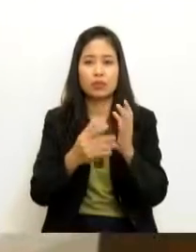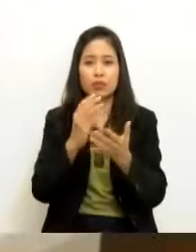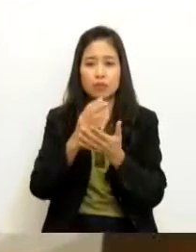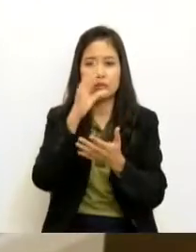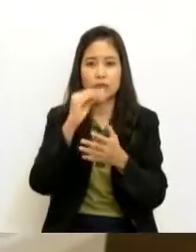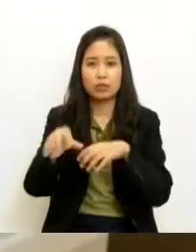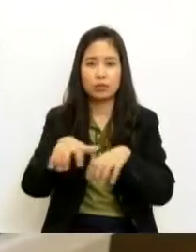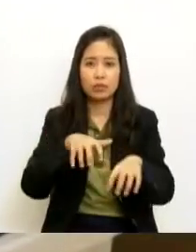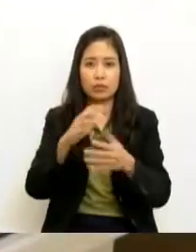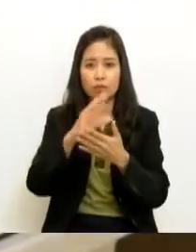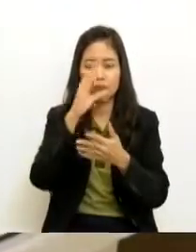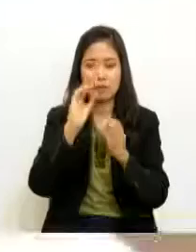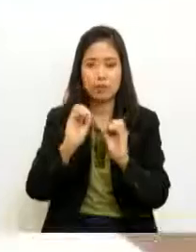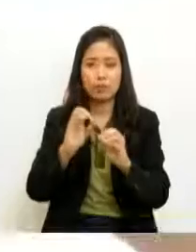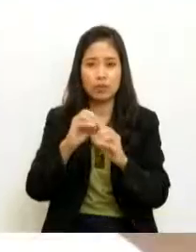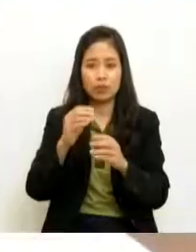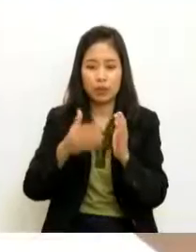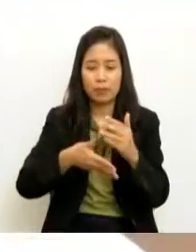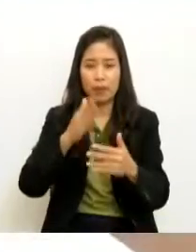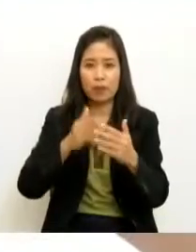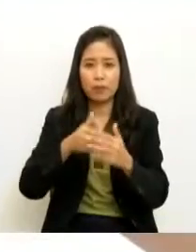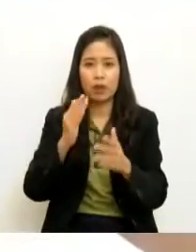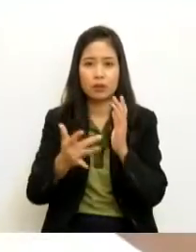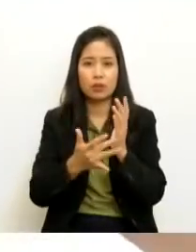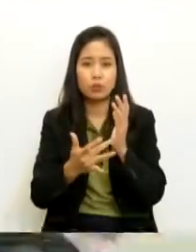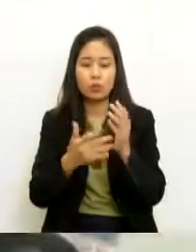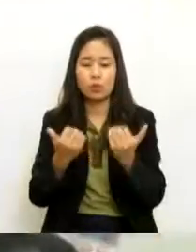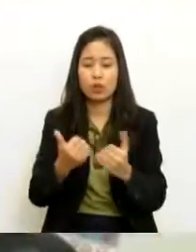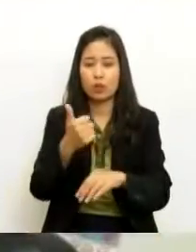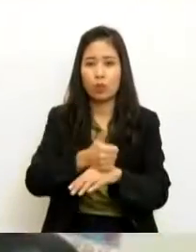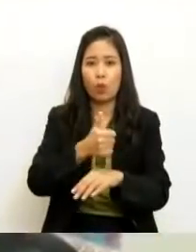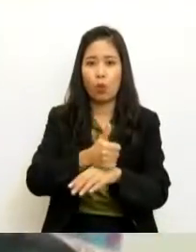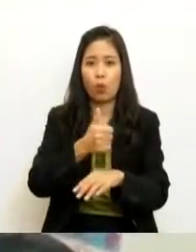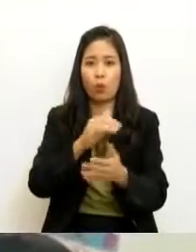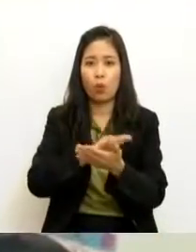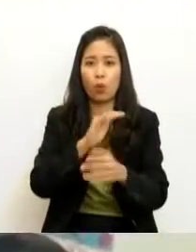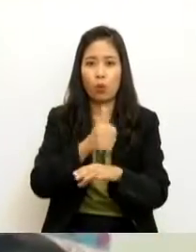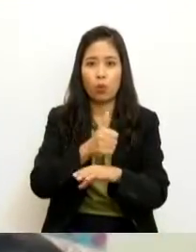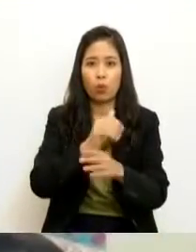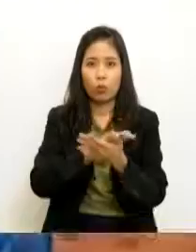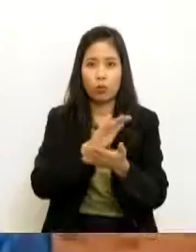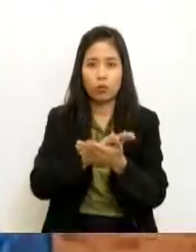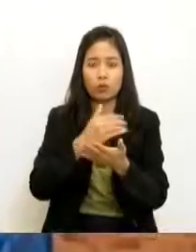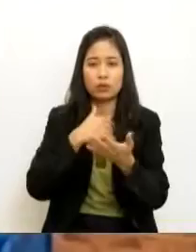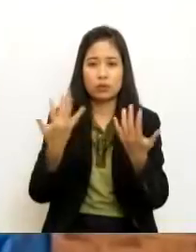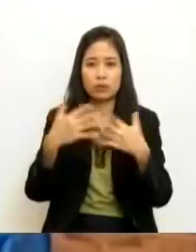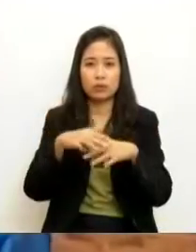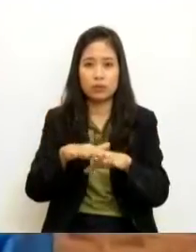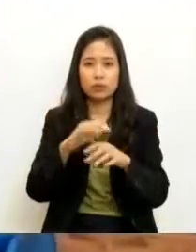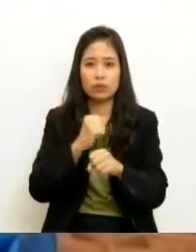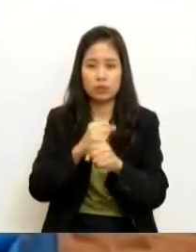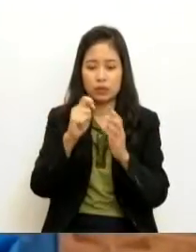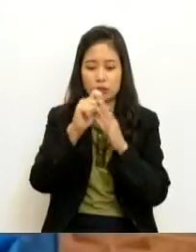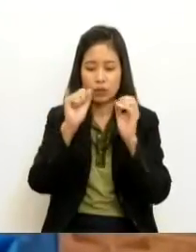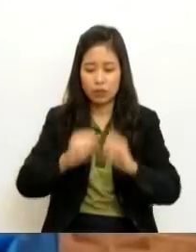ามกลางการเปลี่ยนแปลงเทคโนโลยีให้กับผู้บริหารสถานศึกษาได้ส่งเสริมศักยภาพครูผู้สอนให้สามารถออกแบบ